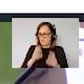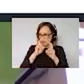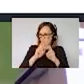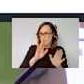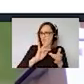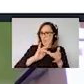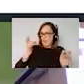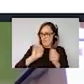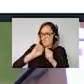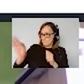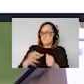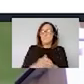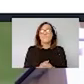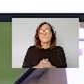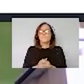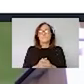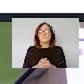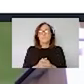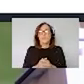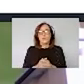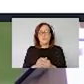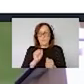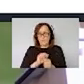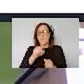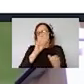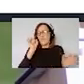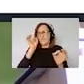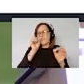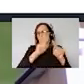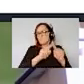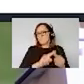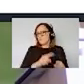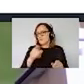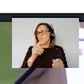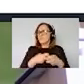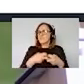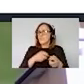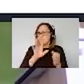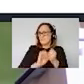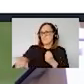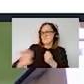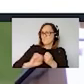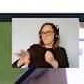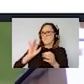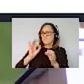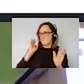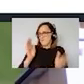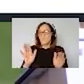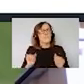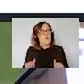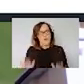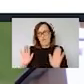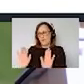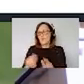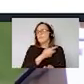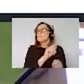link i tutoriale są też na stronach, więc nie ma problemu. Natomiast ta sprawczość, czyli ja oddaję też część działania